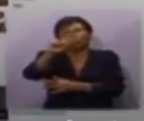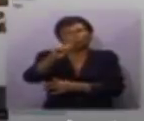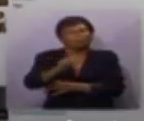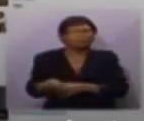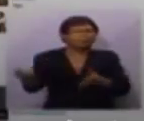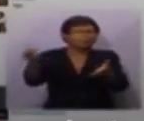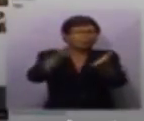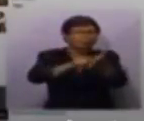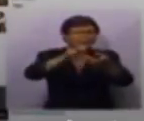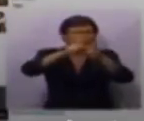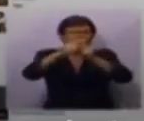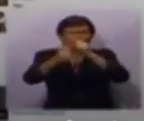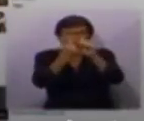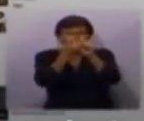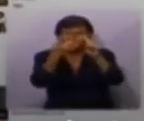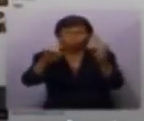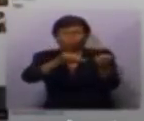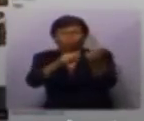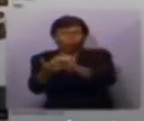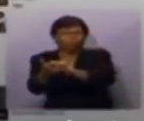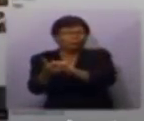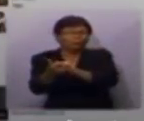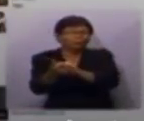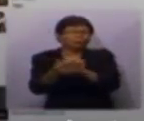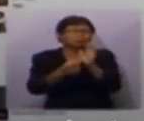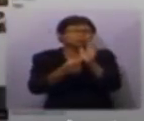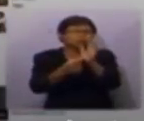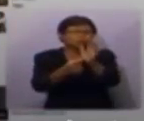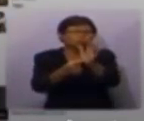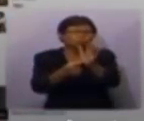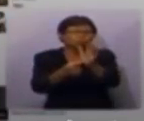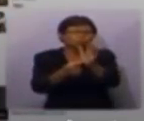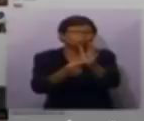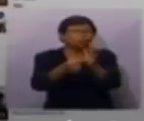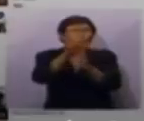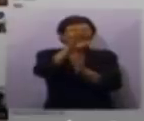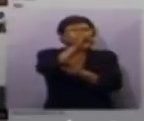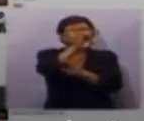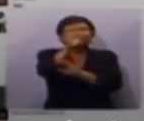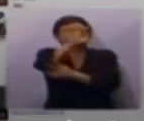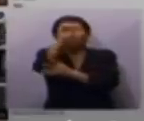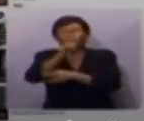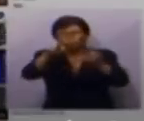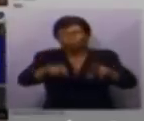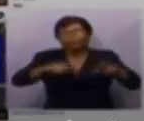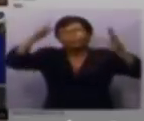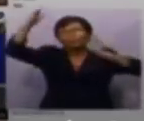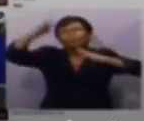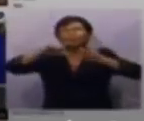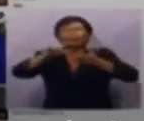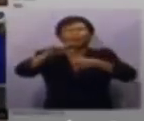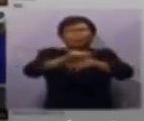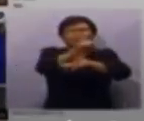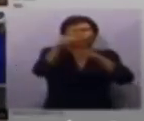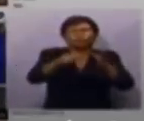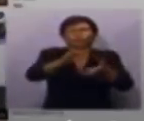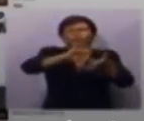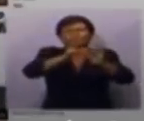Laporan digital 2018 oleh We Are Social menunjukkan 79% daripada rakyat Malaysia adalah pengguna